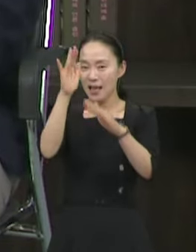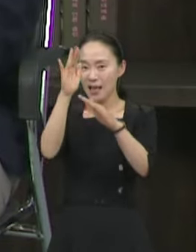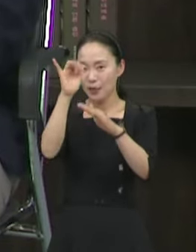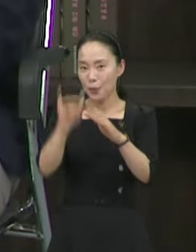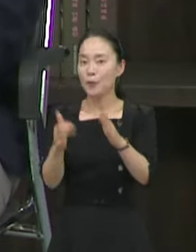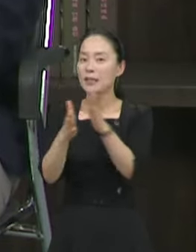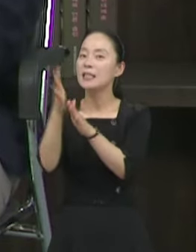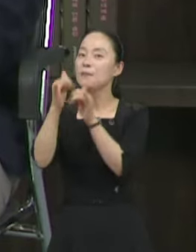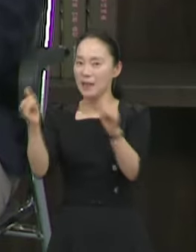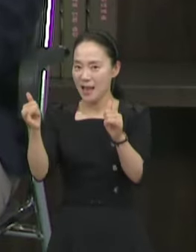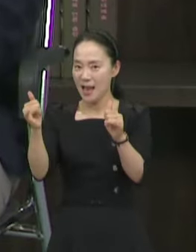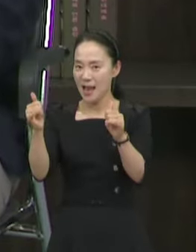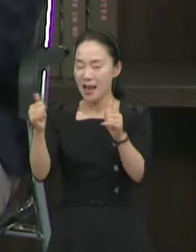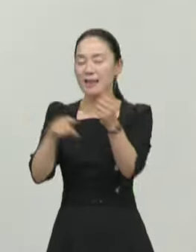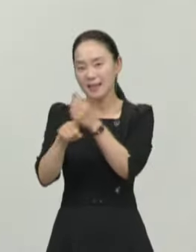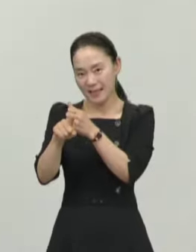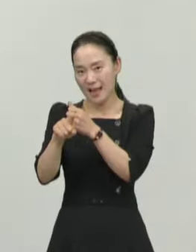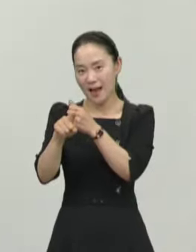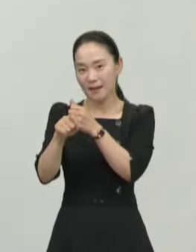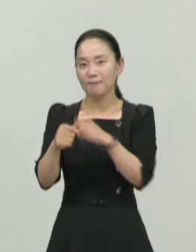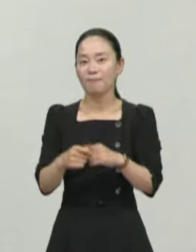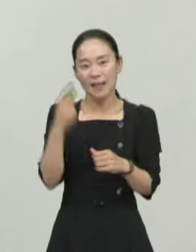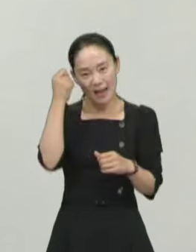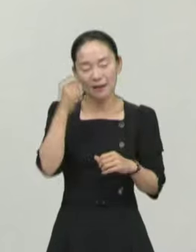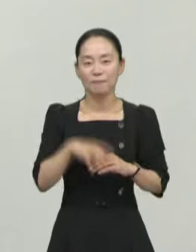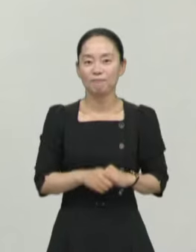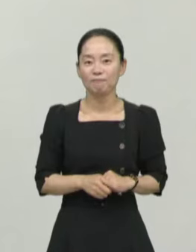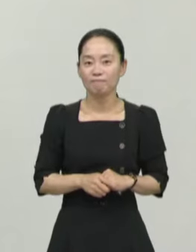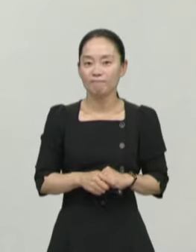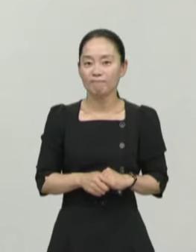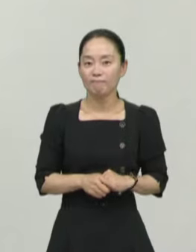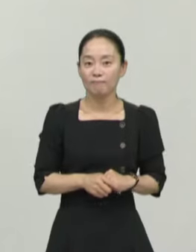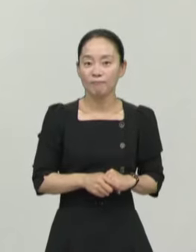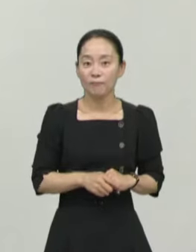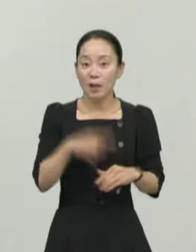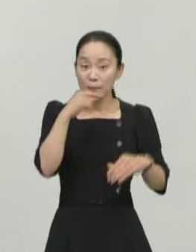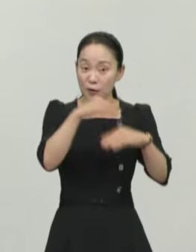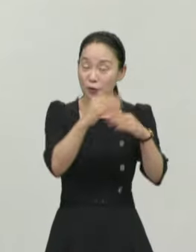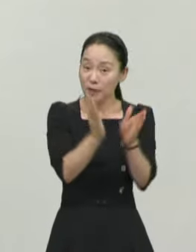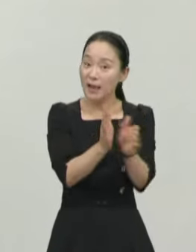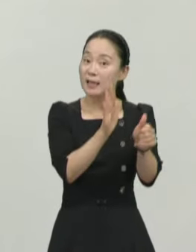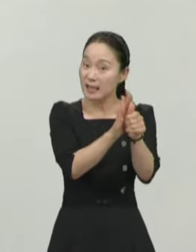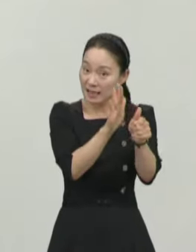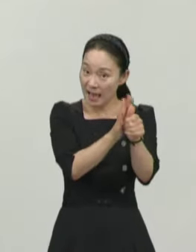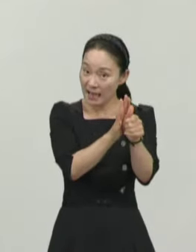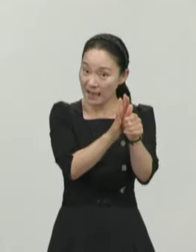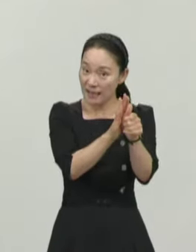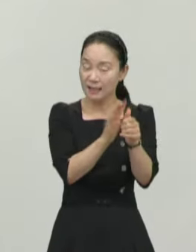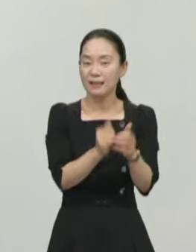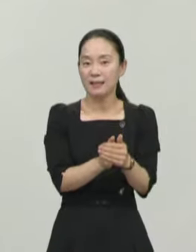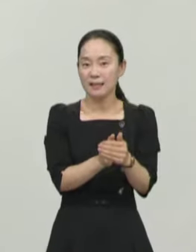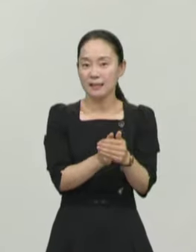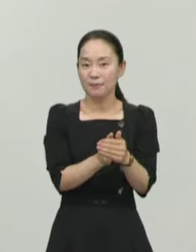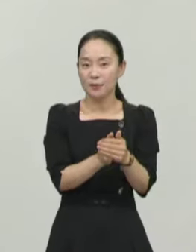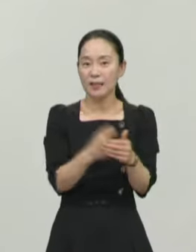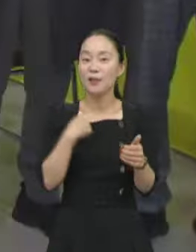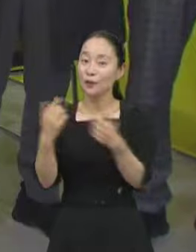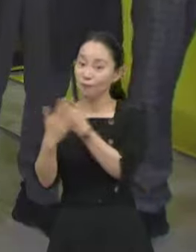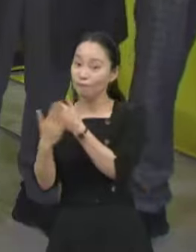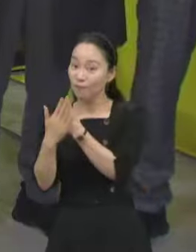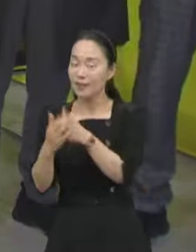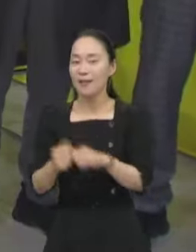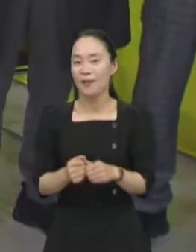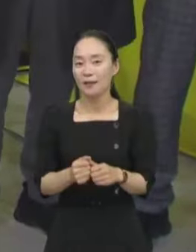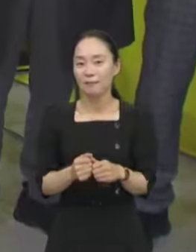거다 이런 생각을 하고 있고요. 그리고 이제 결과적으로 보면 이제 민주당 지지하는 유권자들이 많이 투표를 해주셨어요.